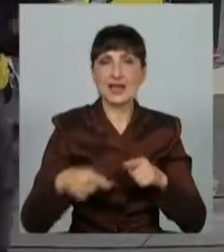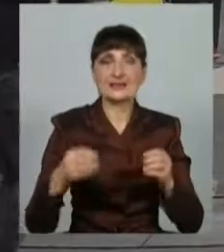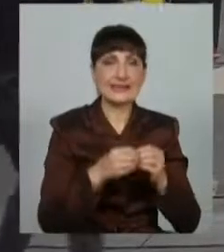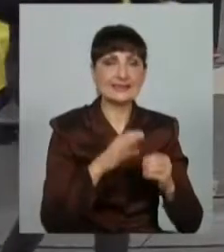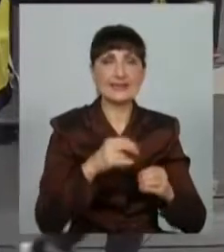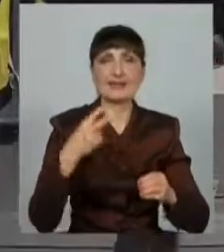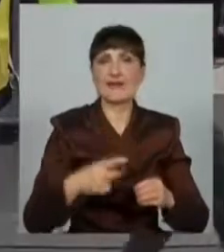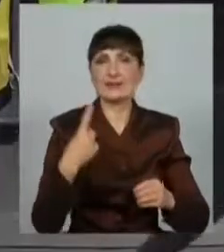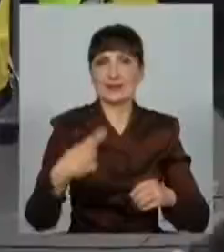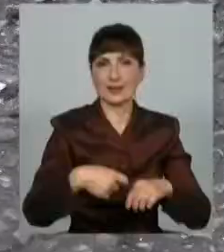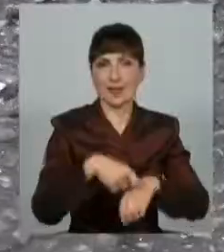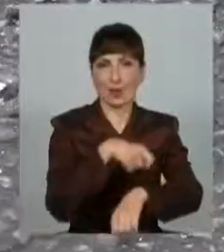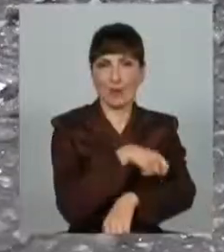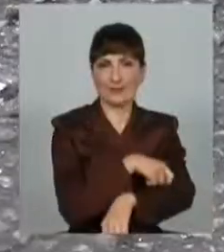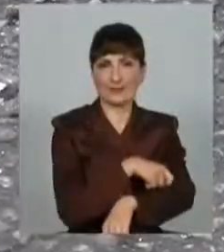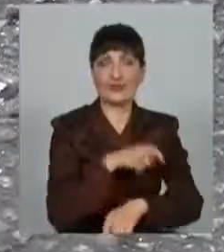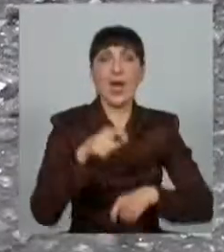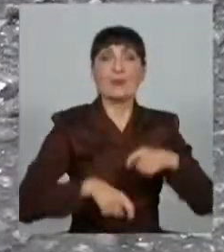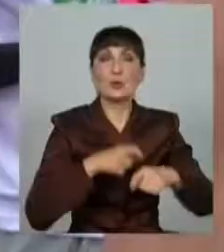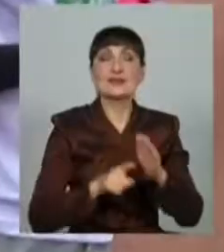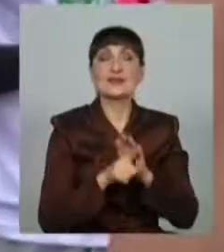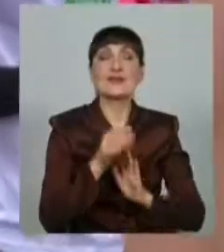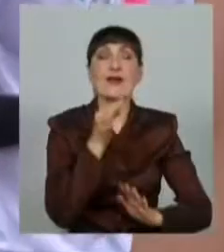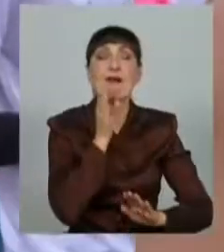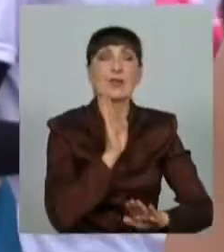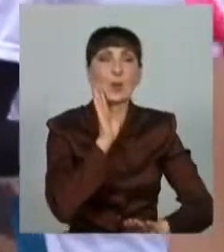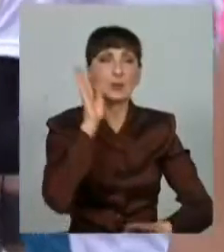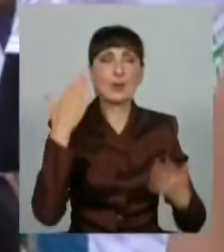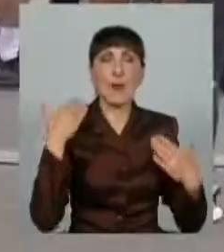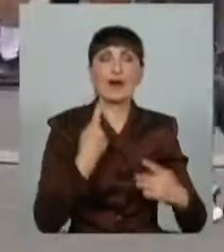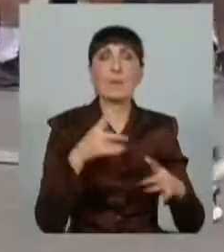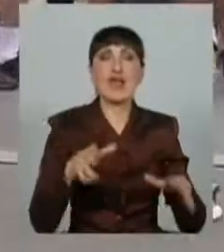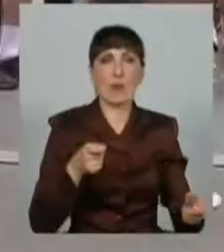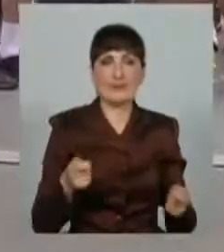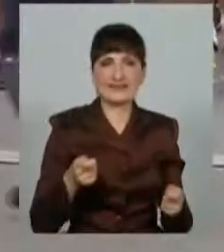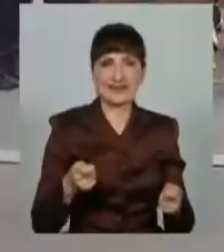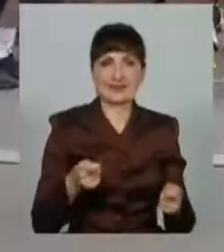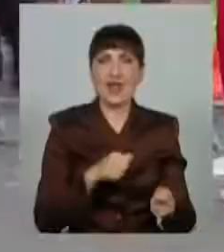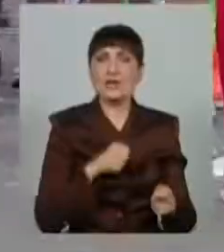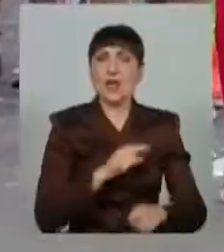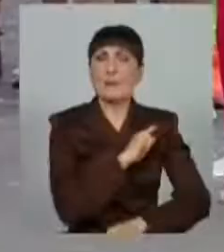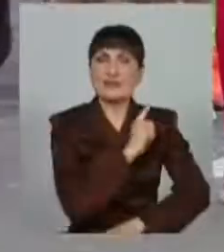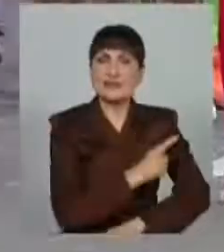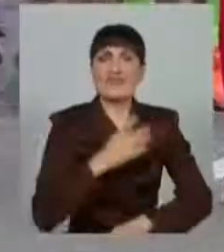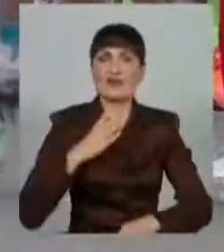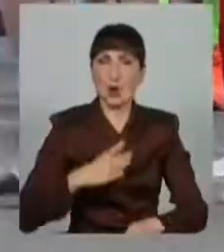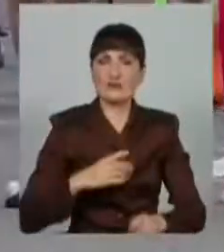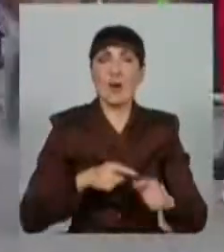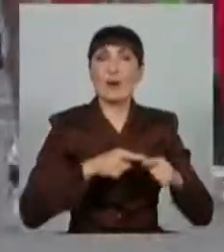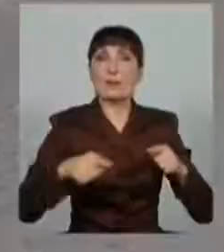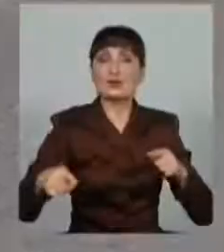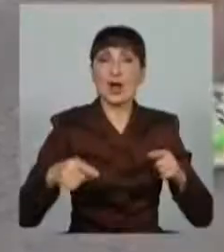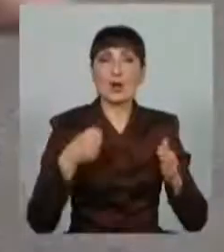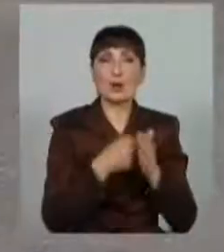10 и 21 километр. Бегуны стартовали ранним утром с парка первого президента. Самые сильные и выносливые пробежались